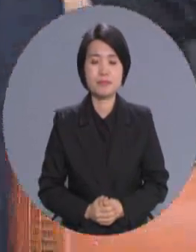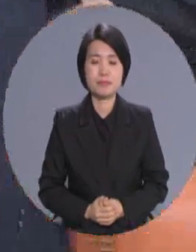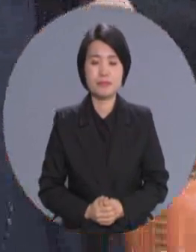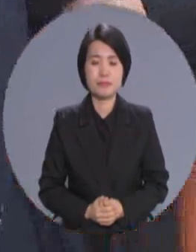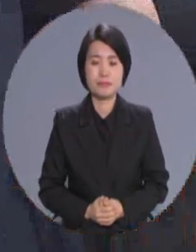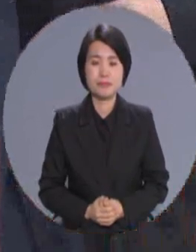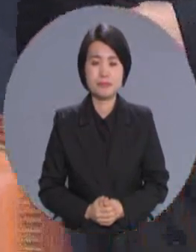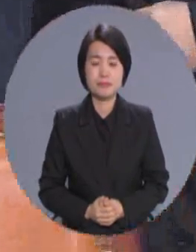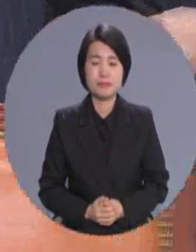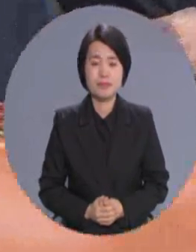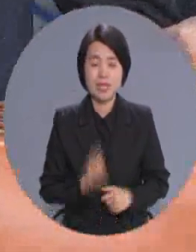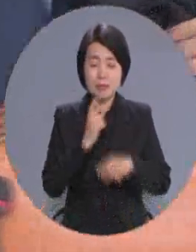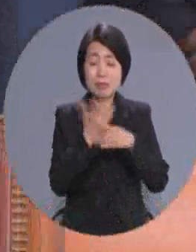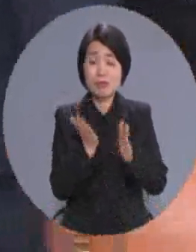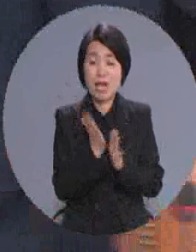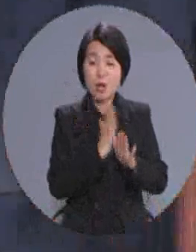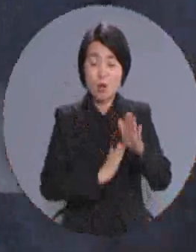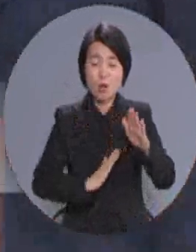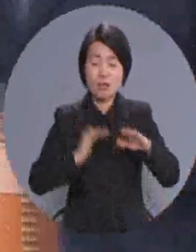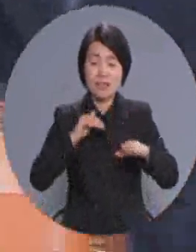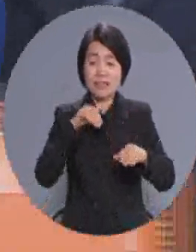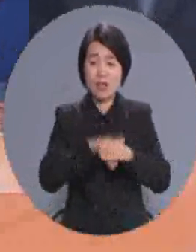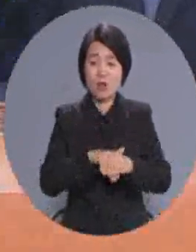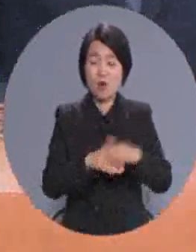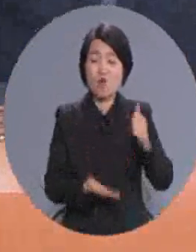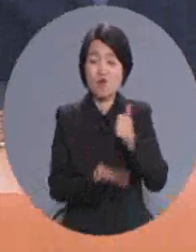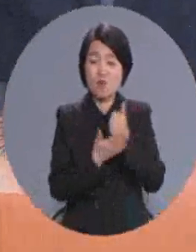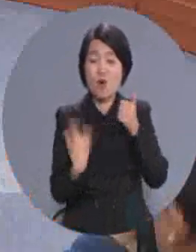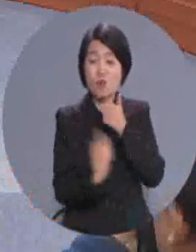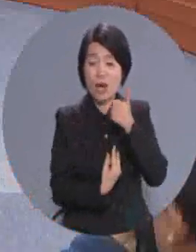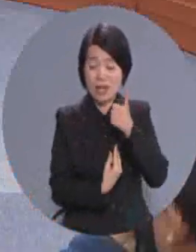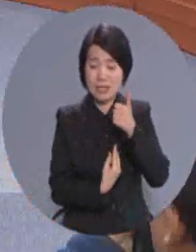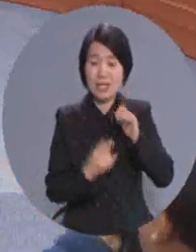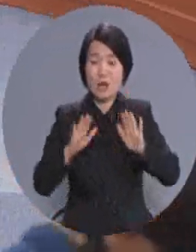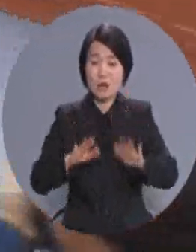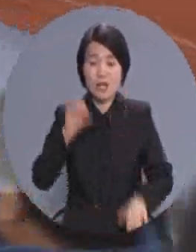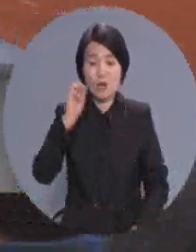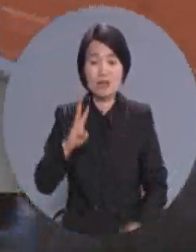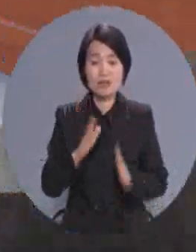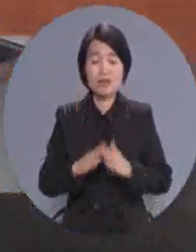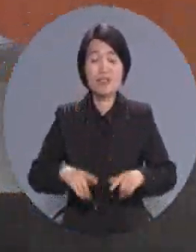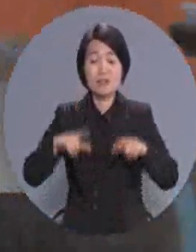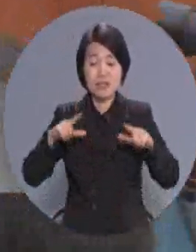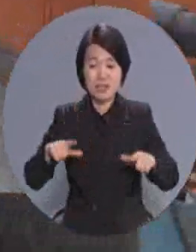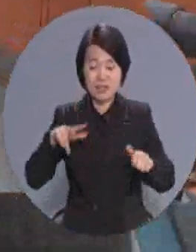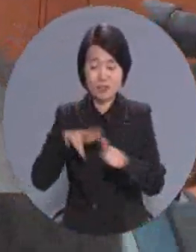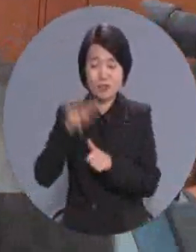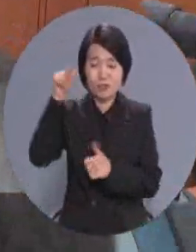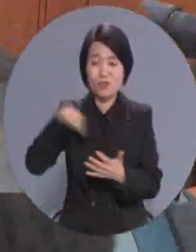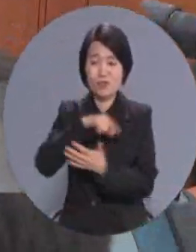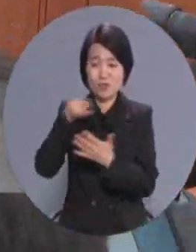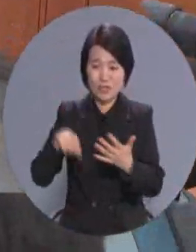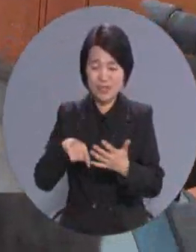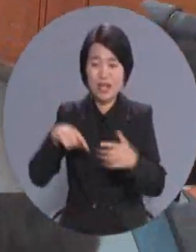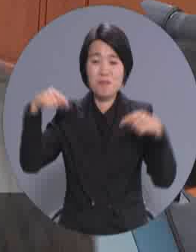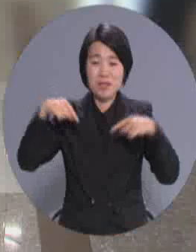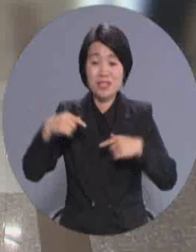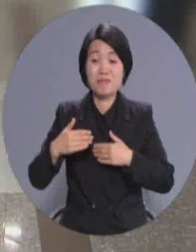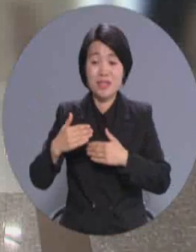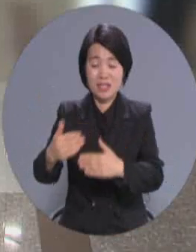기자입니다 민주당 공직선거 후보자 추천 관리위원회가 오늘 광주전남 후보군 에대한 면접을